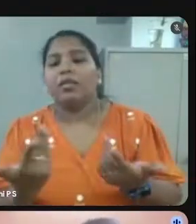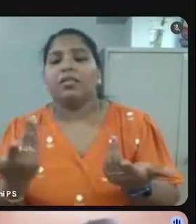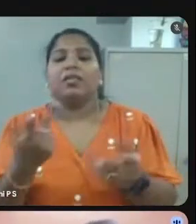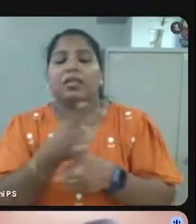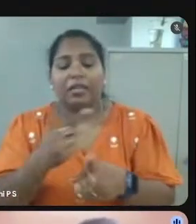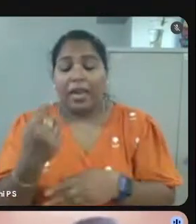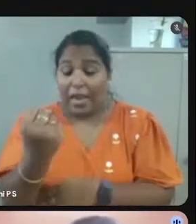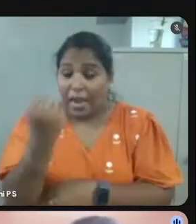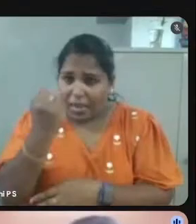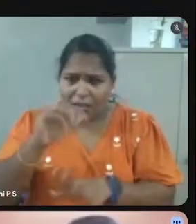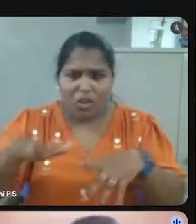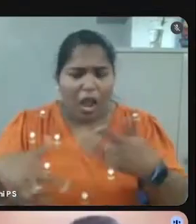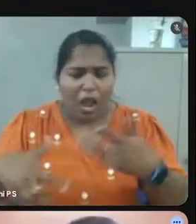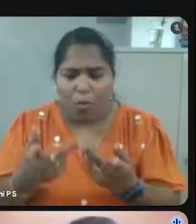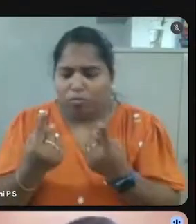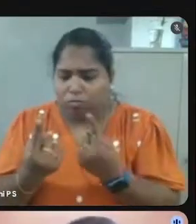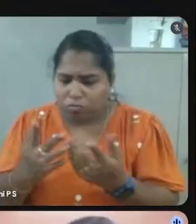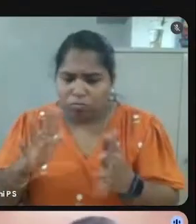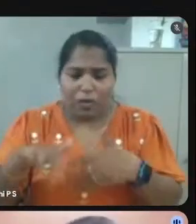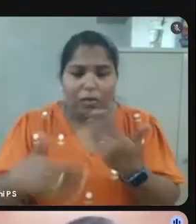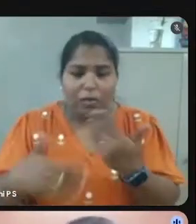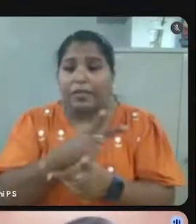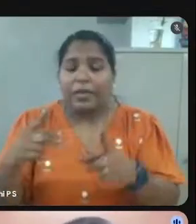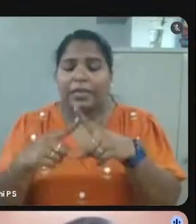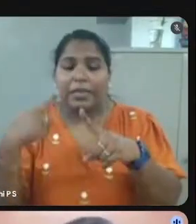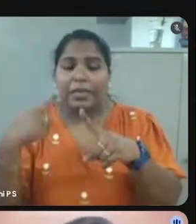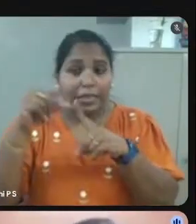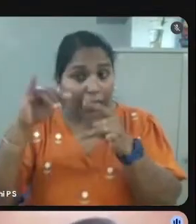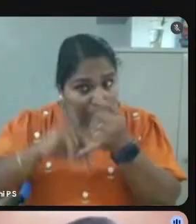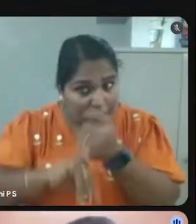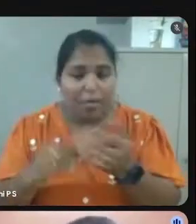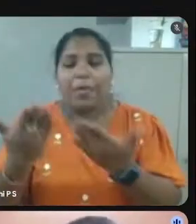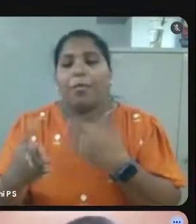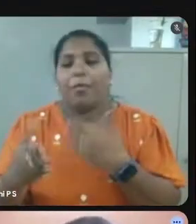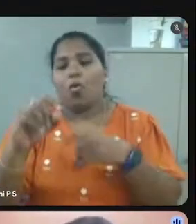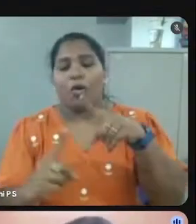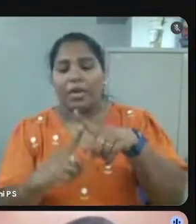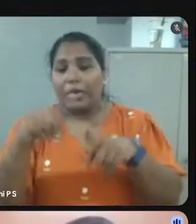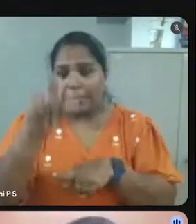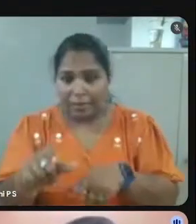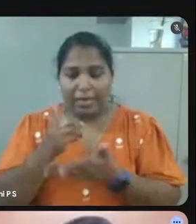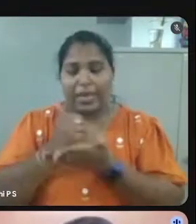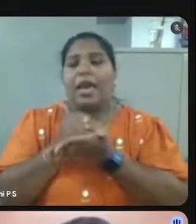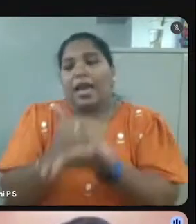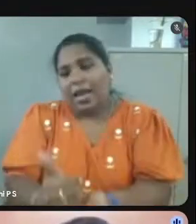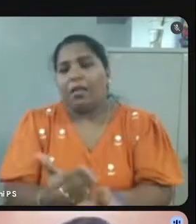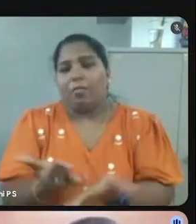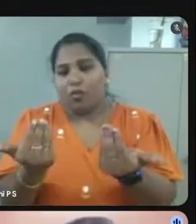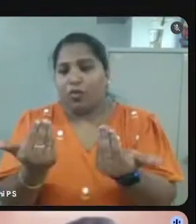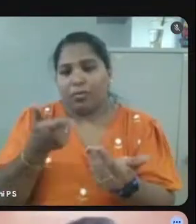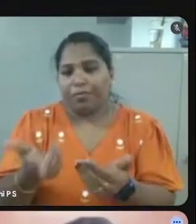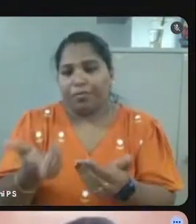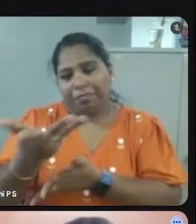എനർജി കൺസർവേഷൻ ടെക്നിക്സും ഇതിനകത്തെ ഒരു ടിപ്സും ഓക്യുപേഷണൽ തെറപ്പിസ്റ്റും ഫിസിയോതെറപ്പിസ്റ്റും ഇതിൽ കുറച്ച് ഒരുപാട്